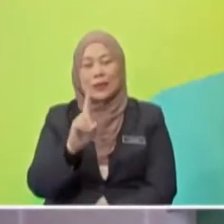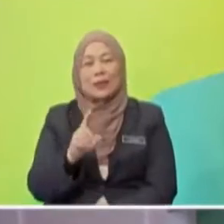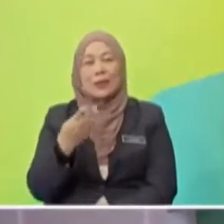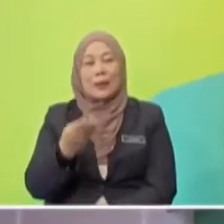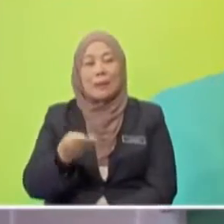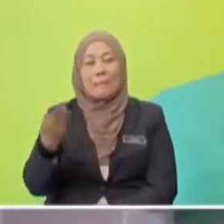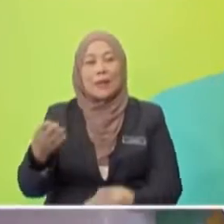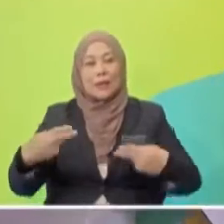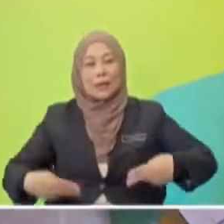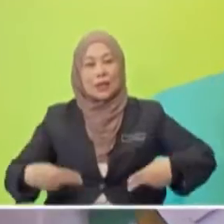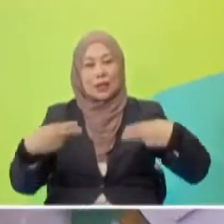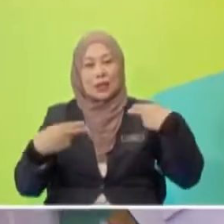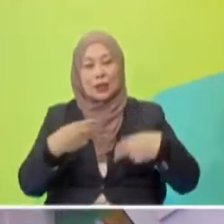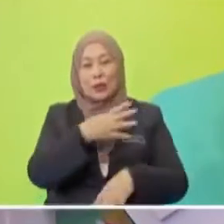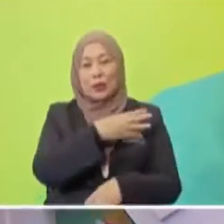oke